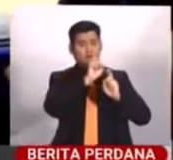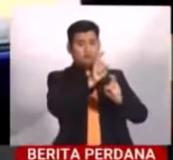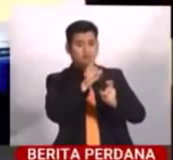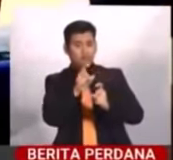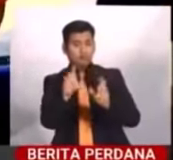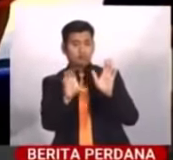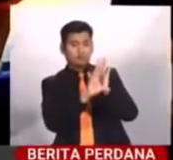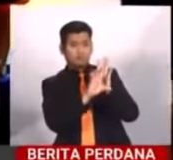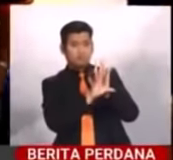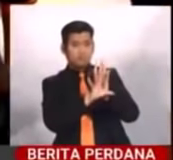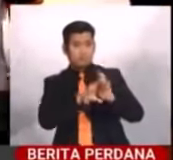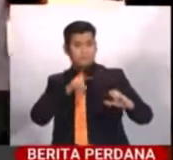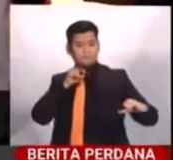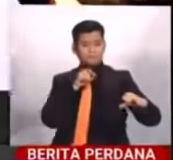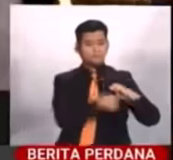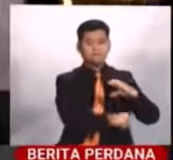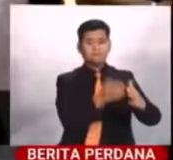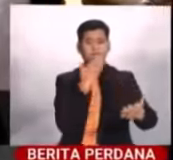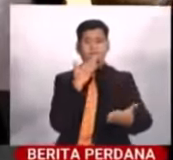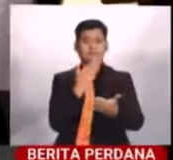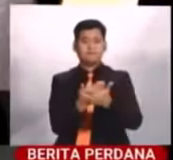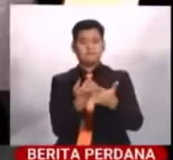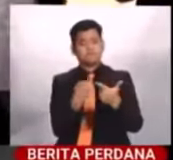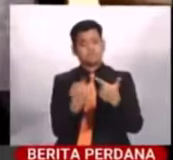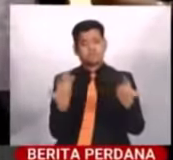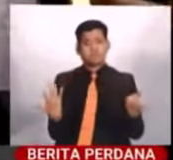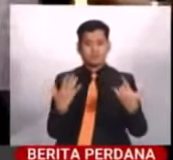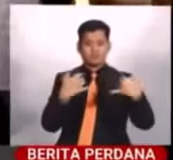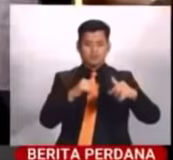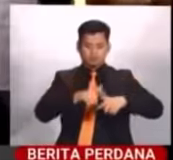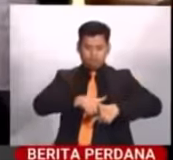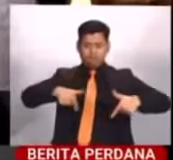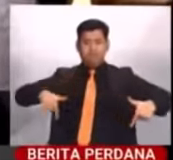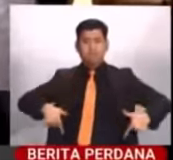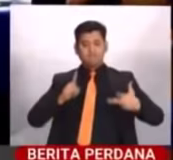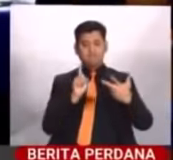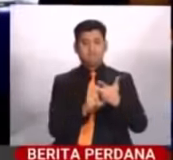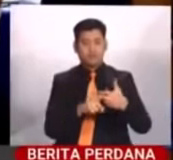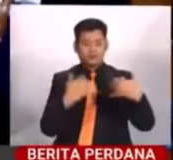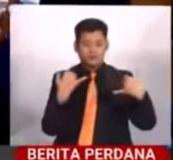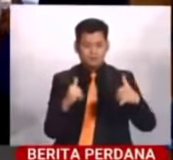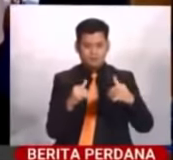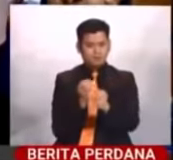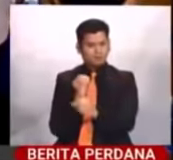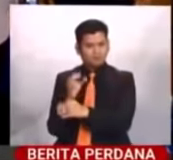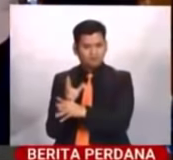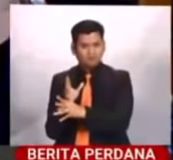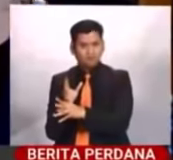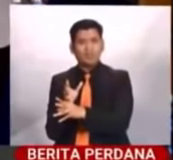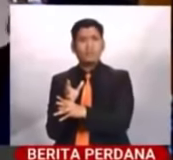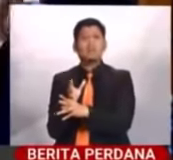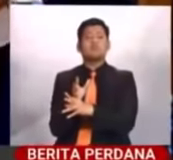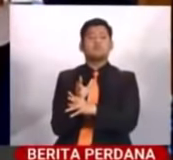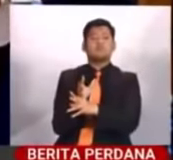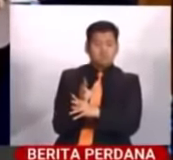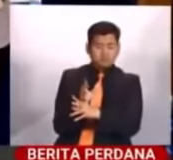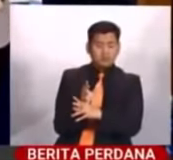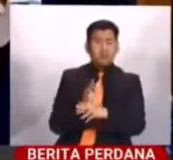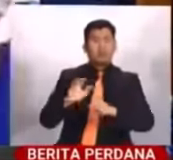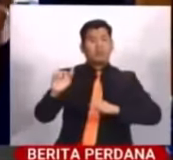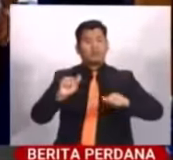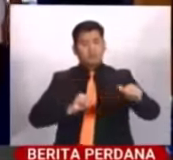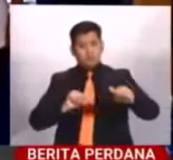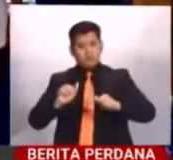seperti penjaring gol terbaik, pemain paling berani dan pemain paling konsisten. Bagi aksi separuh akhir Piala